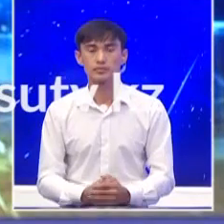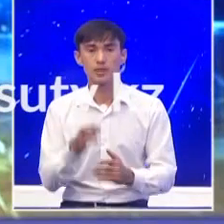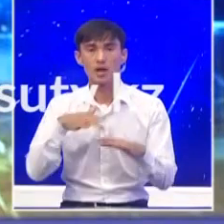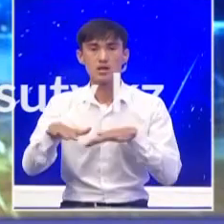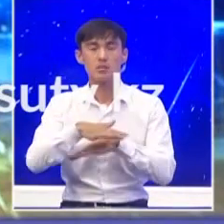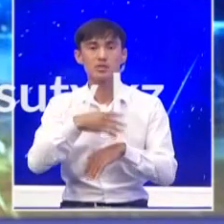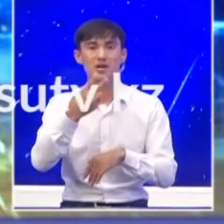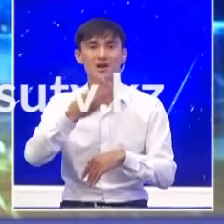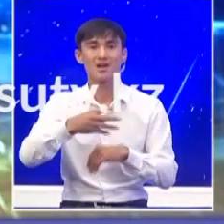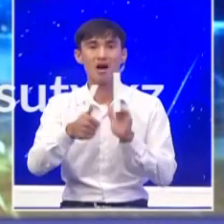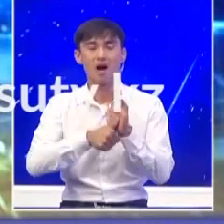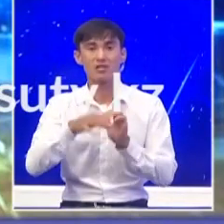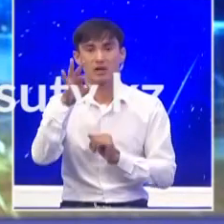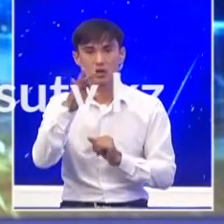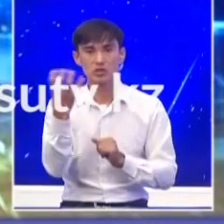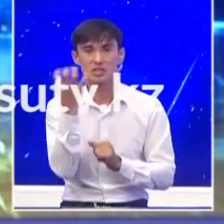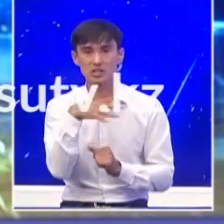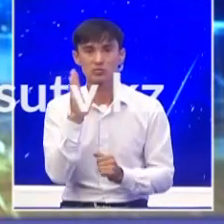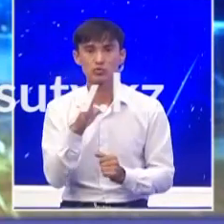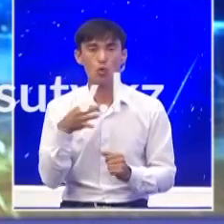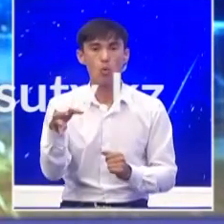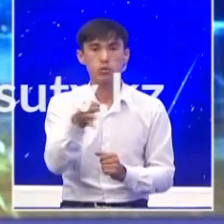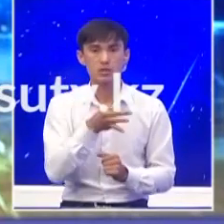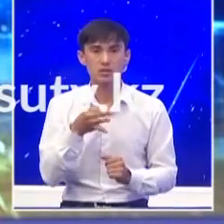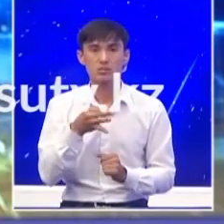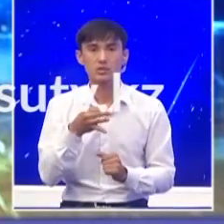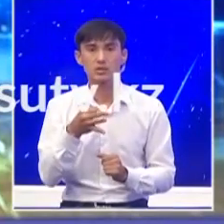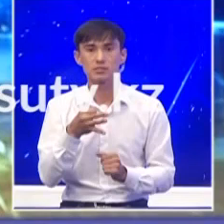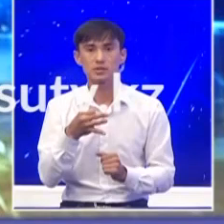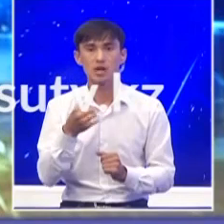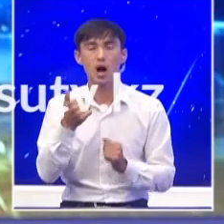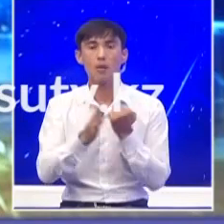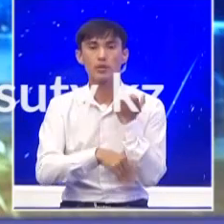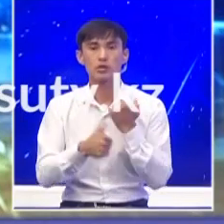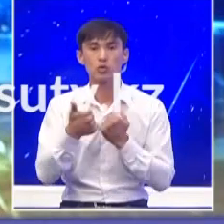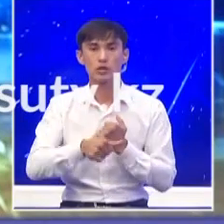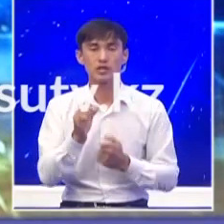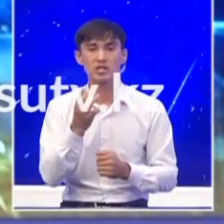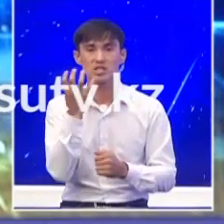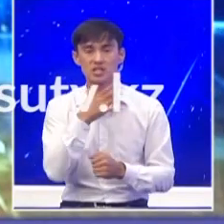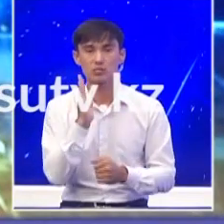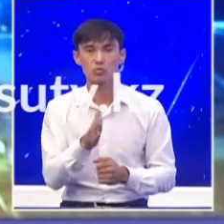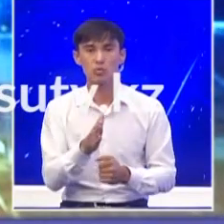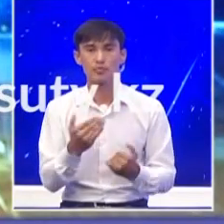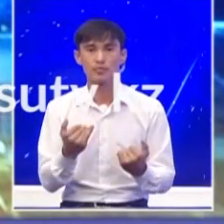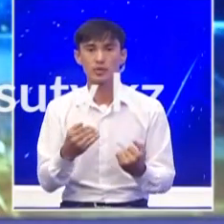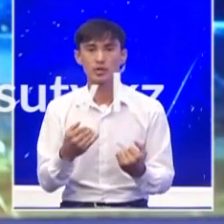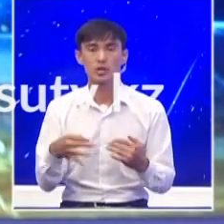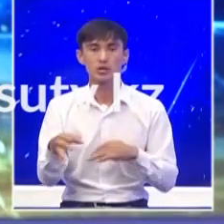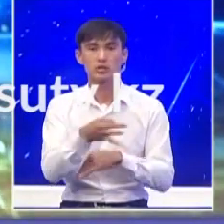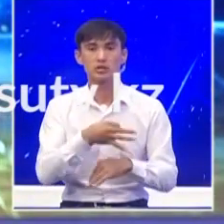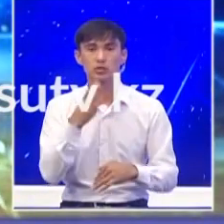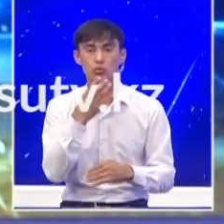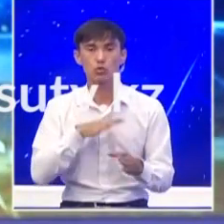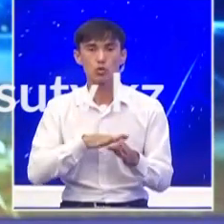Елімізде 46 градусқа дейін аптап ыстық күтіледі, ал облысымызда апта соңына дейін ыстық сақталады. Өңірімізде күн райының ыстық болуына